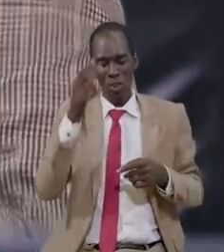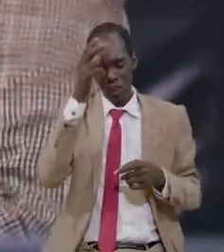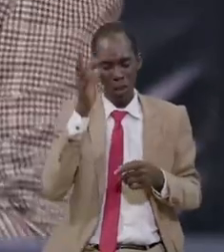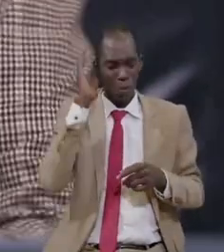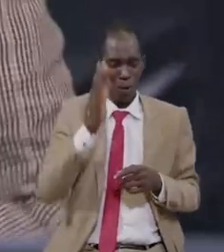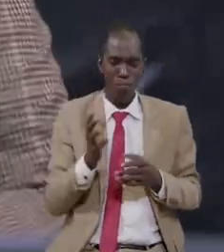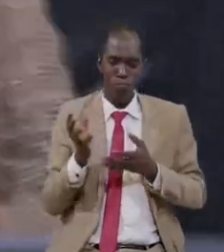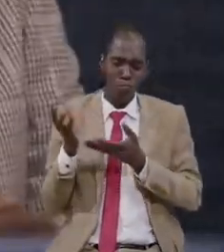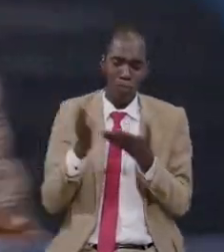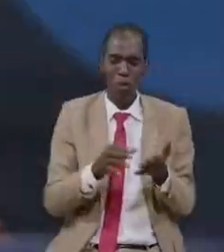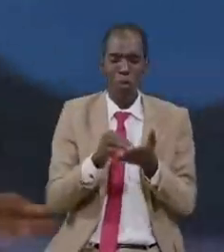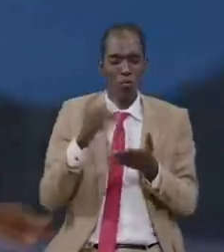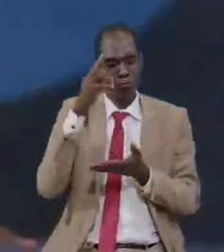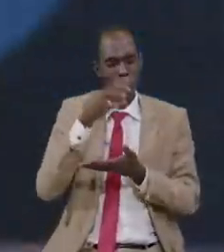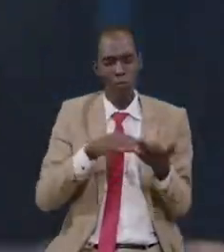en nature.